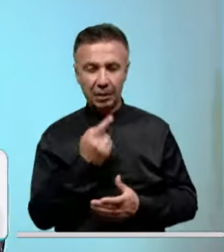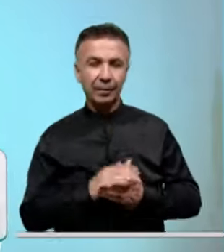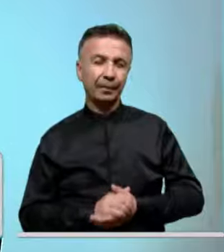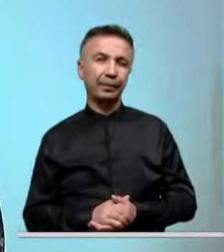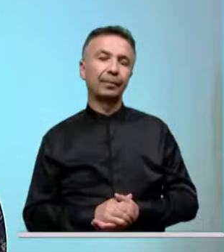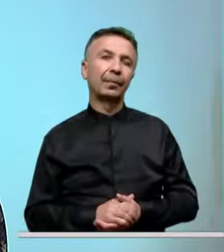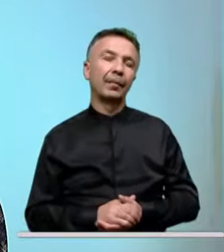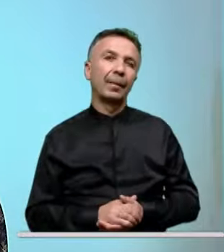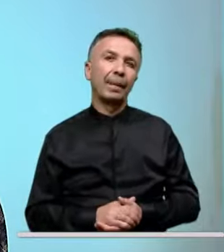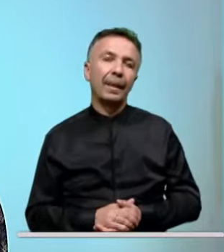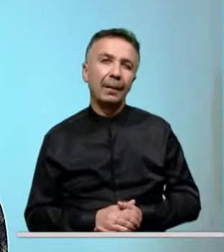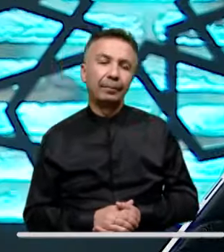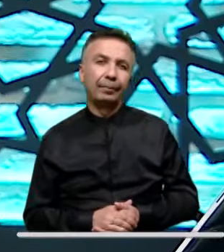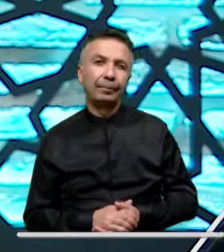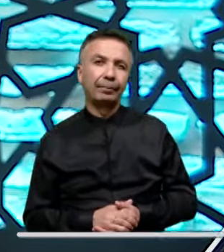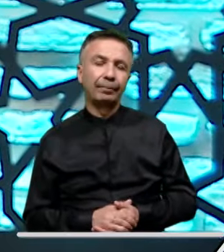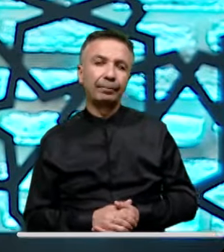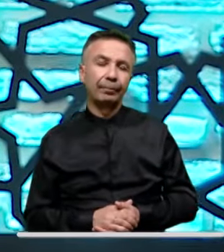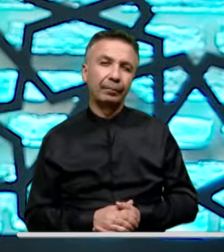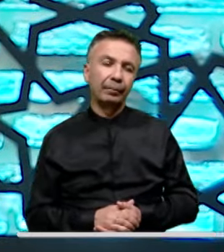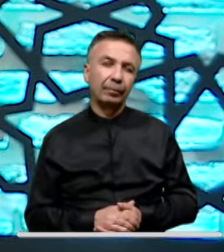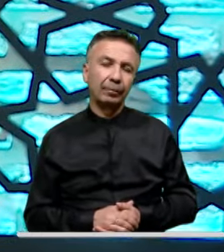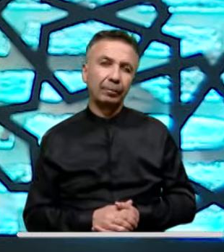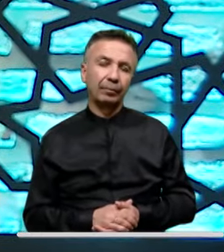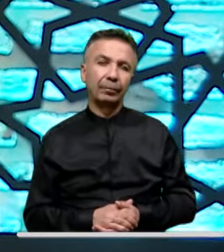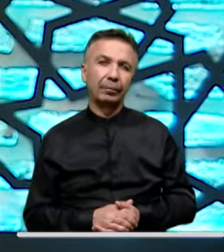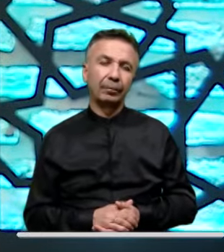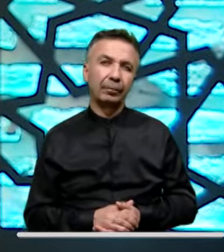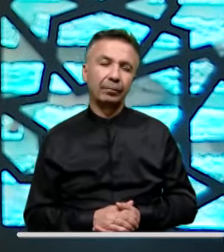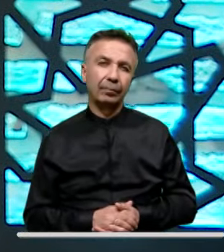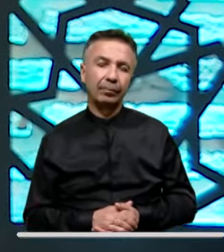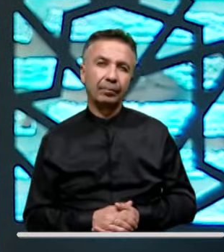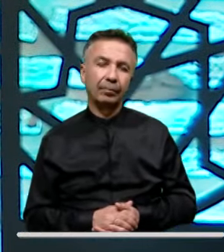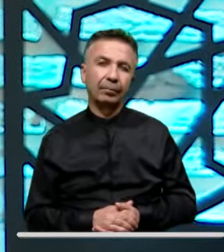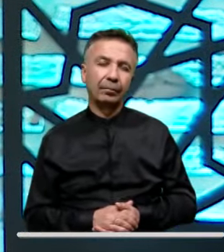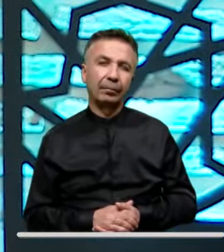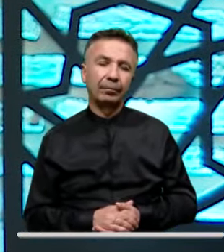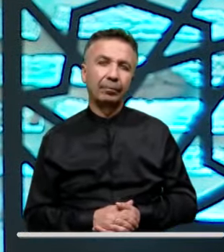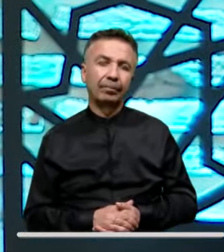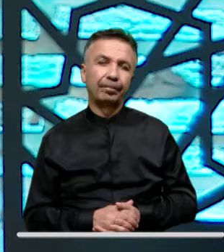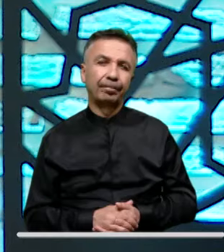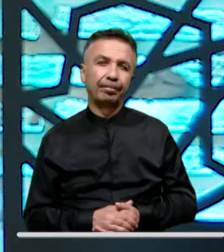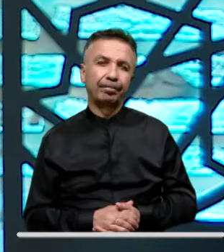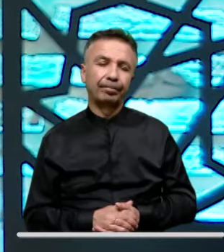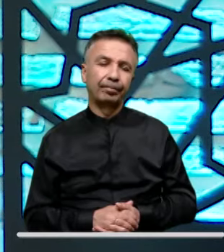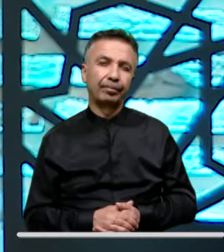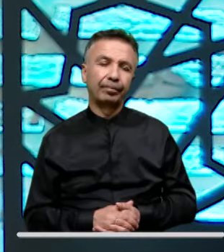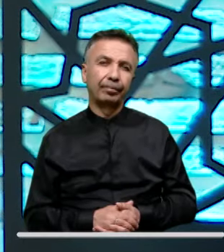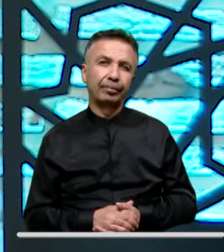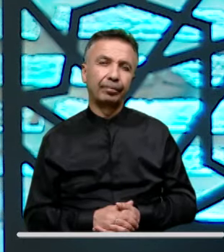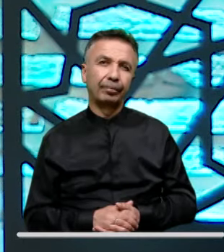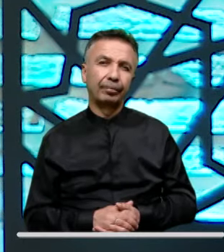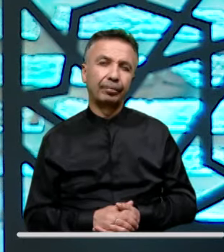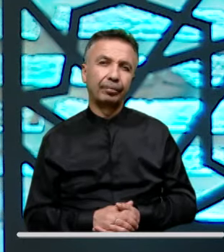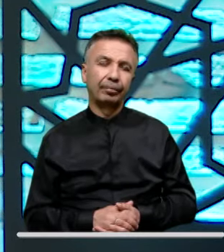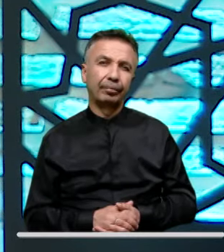ederiz. Eyvallah. Yani tabii biz olayı bilmiyoruz ama insan düşününce 3 dönüm yer içerisinde 300 metre bir yer amcaya da verilir diye